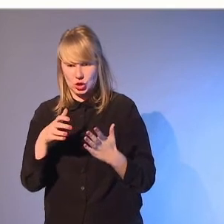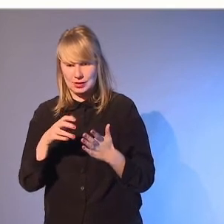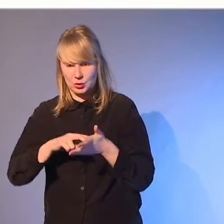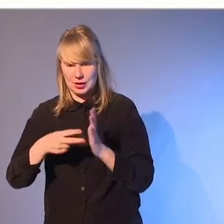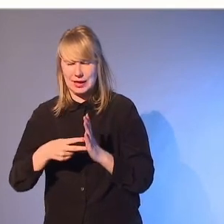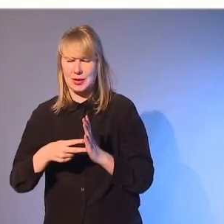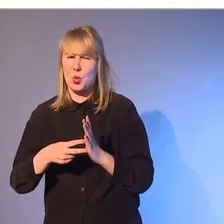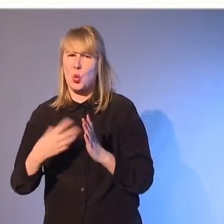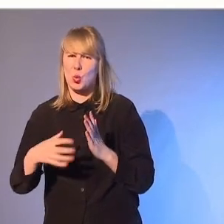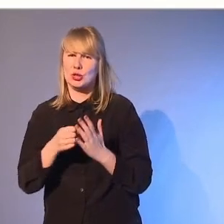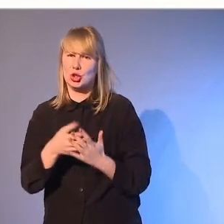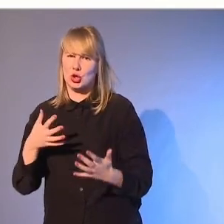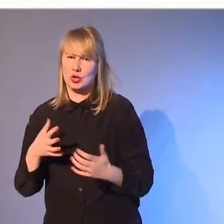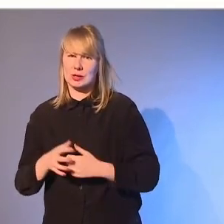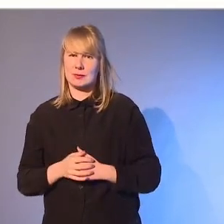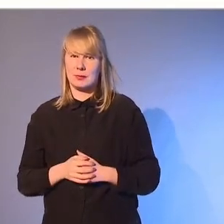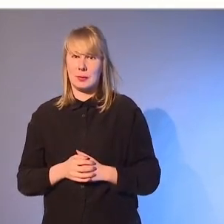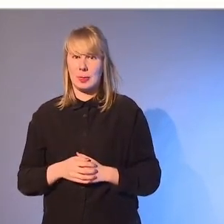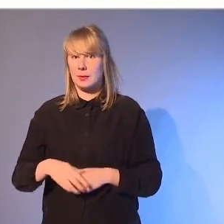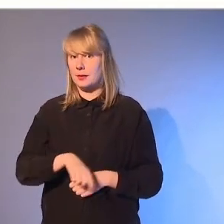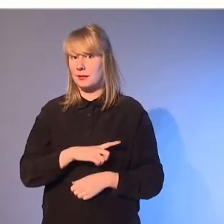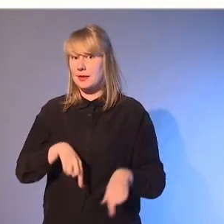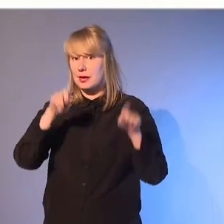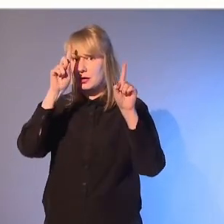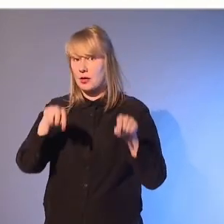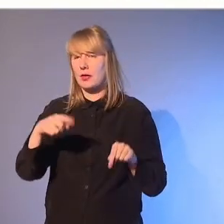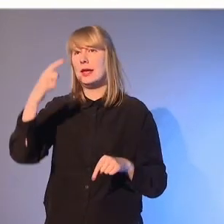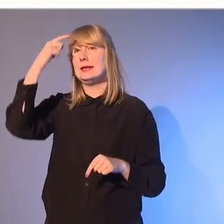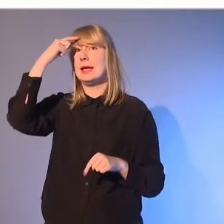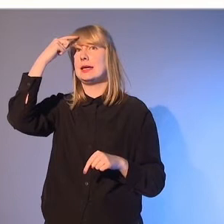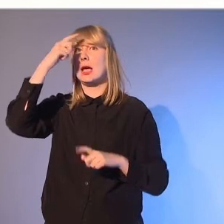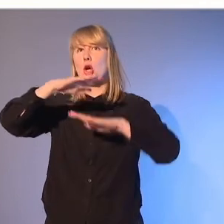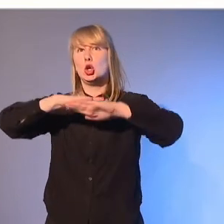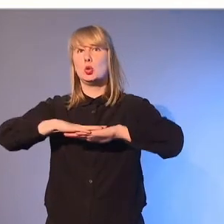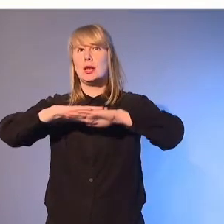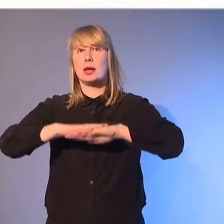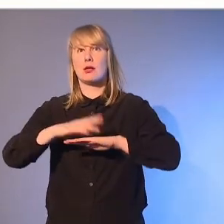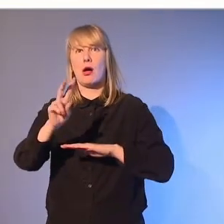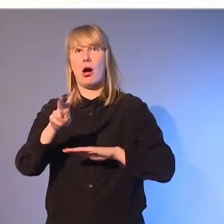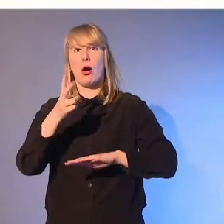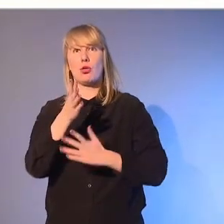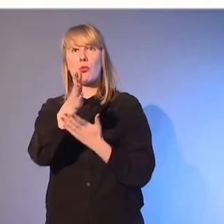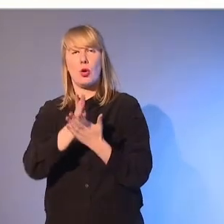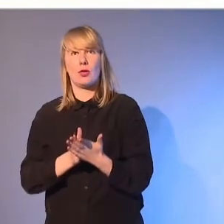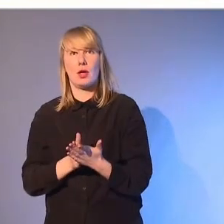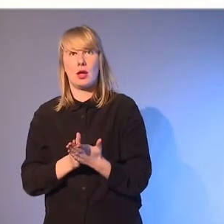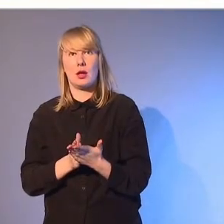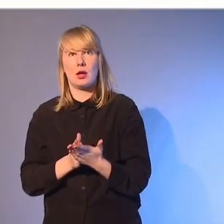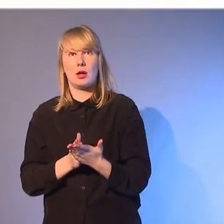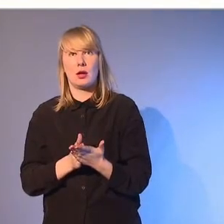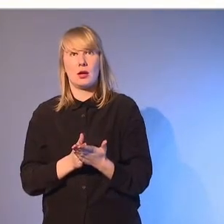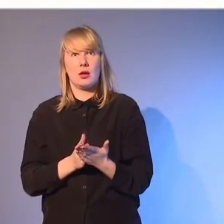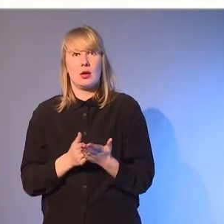dyrt. Så spørsmålet om vi greier da å tenke grunnleggende sett litt annerledes, se litt på